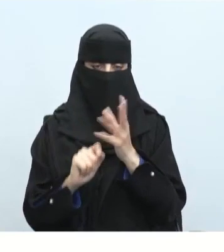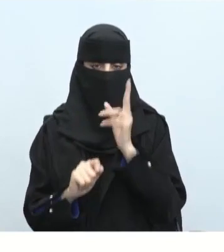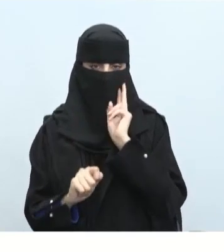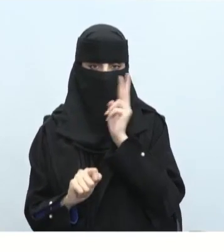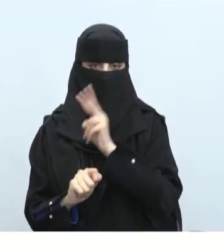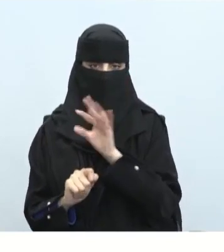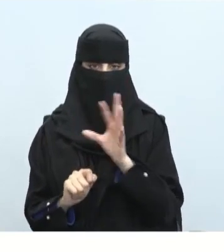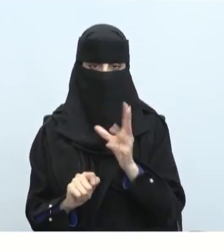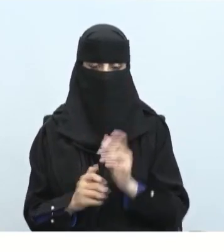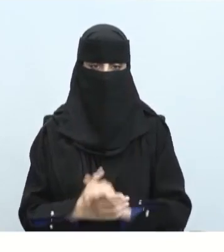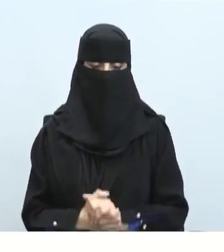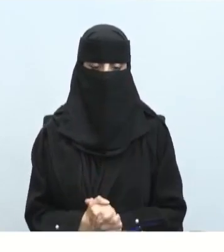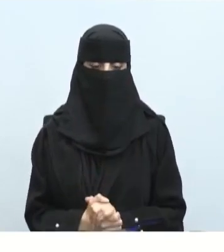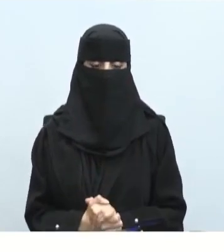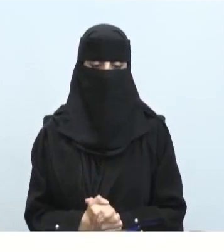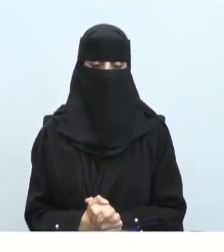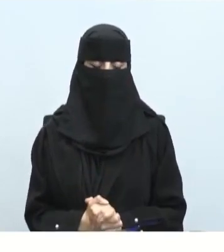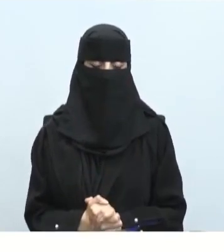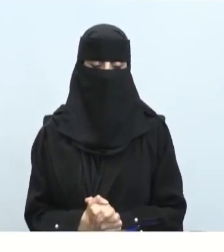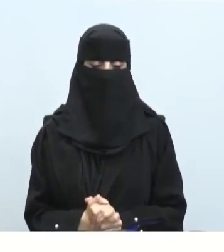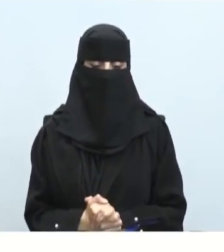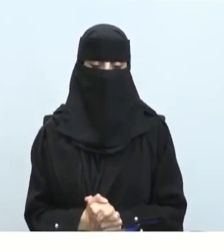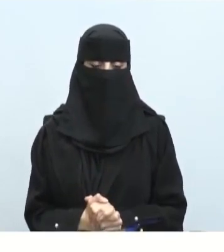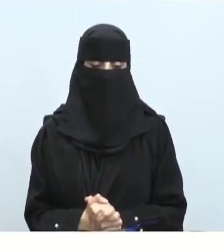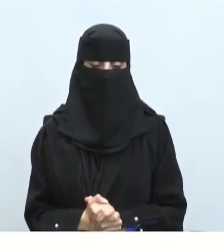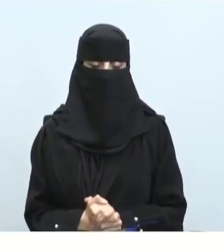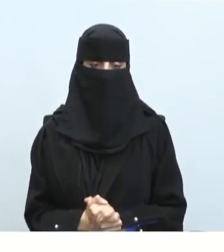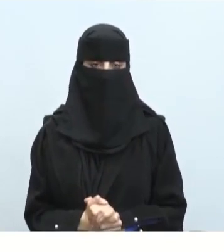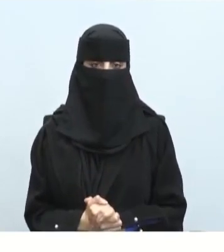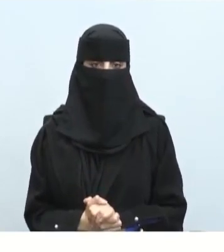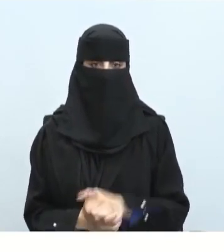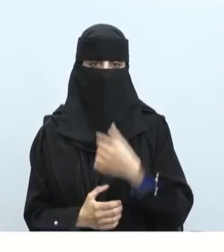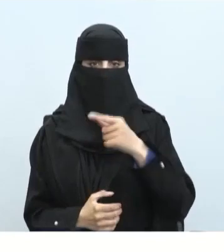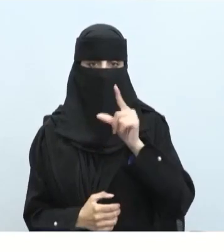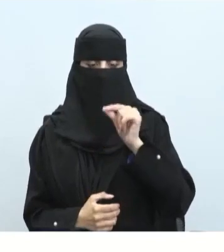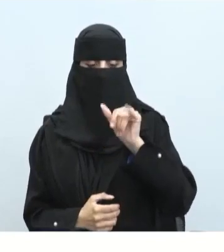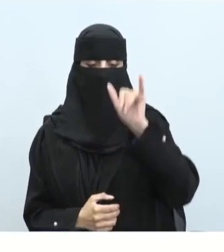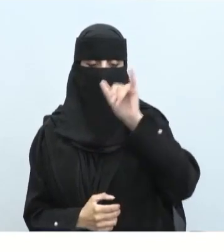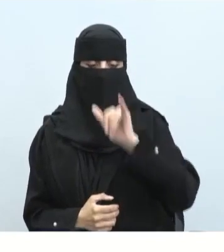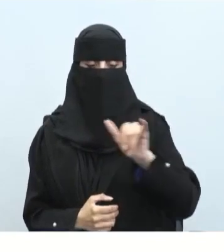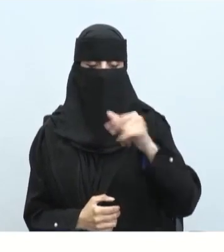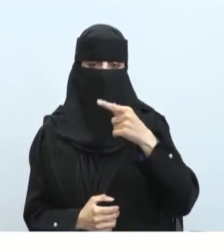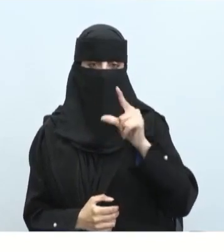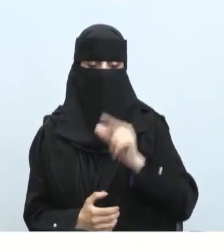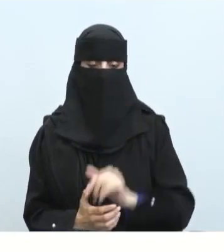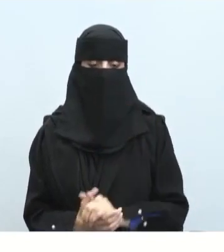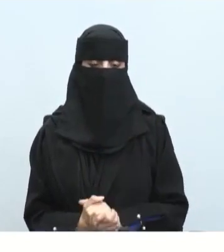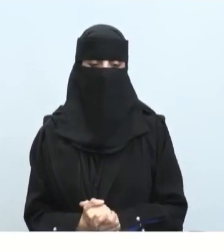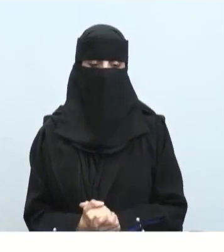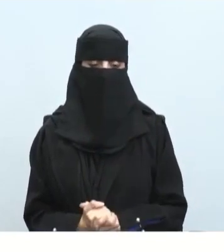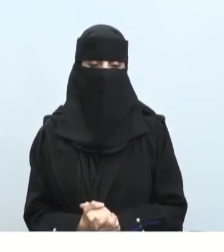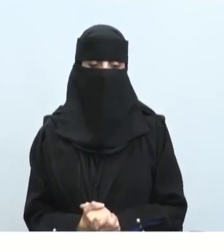الزائرين من نوع جمع المذكر السالم علامه نصبه هي الياء